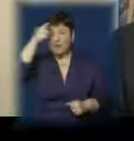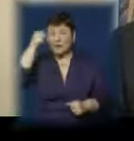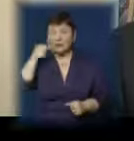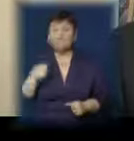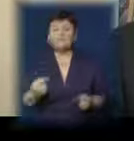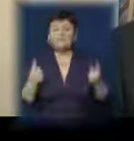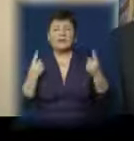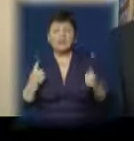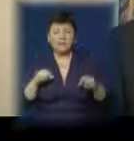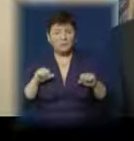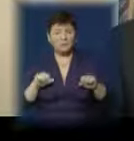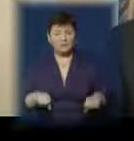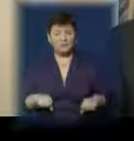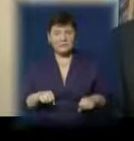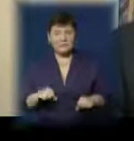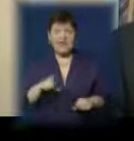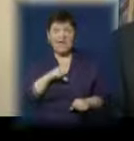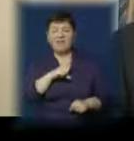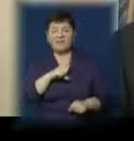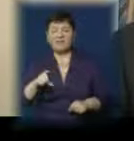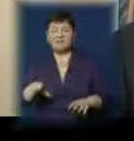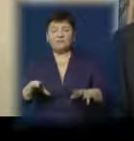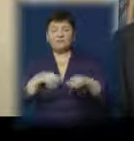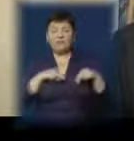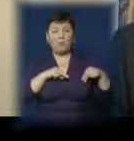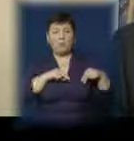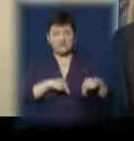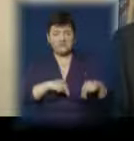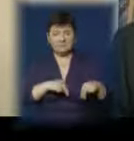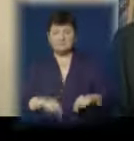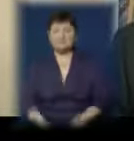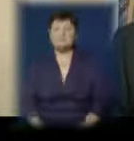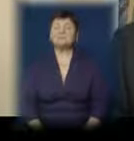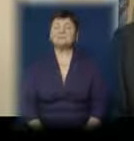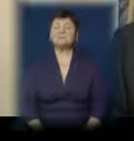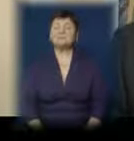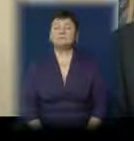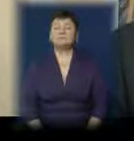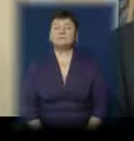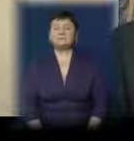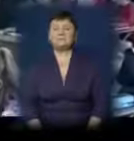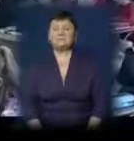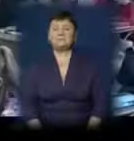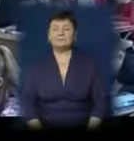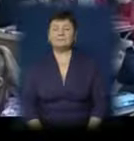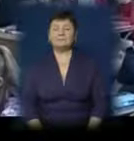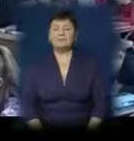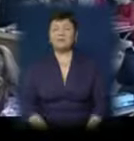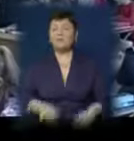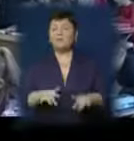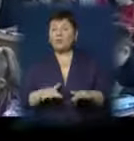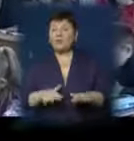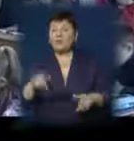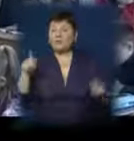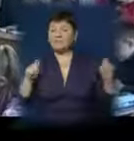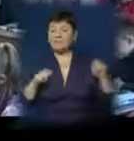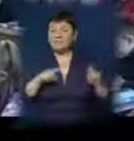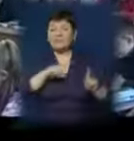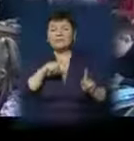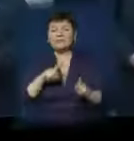великі можливості для більш ефективної співпраці. Ефективнення співпраці також. У ході візиту на